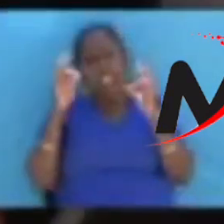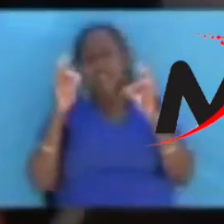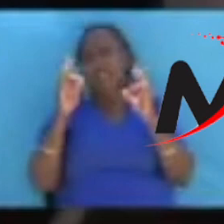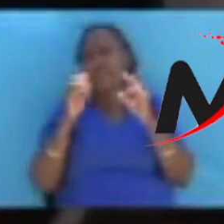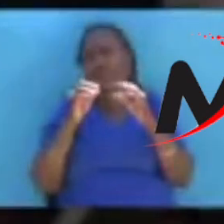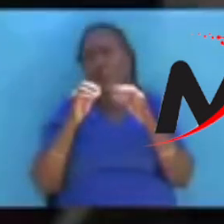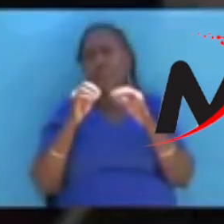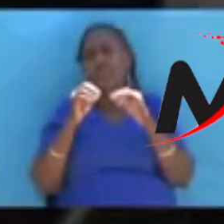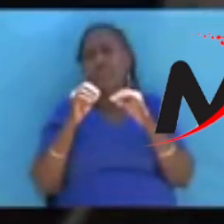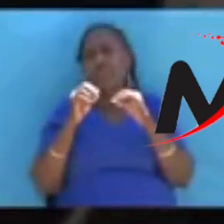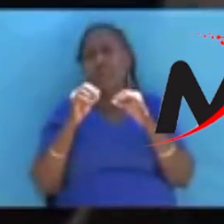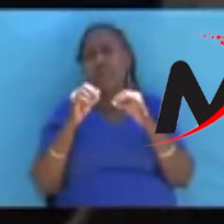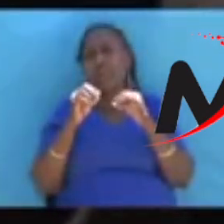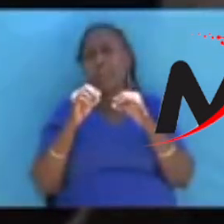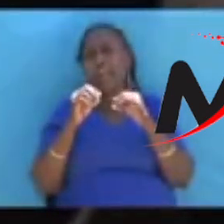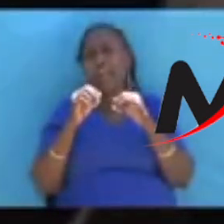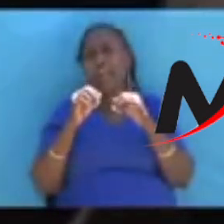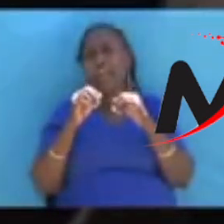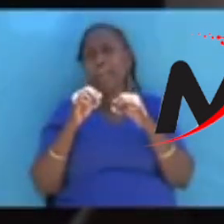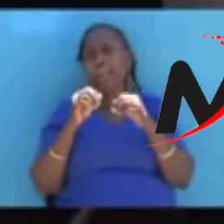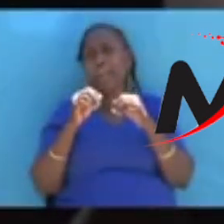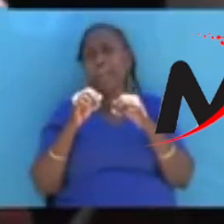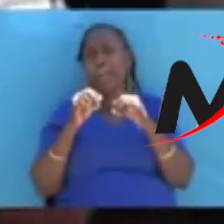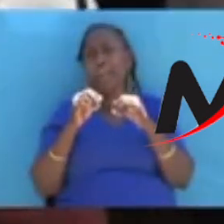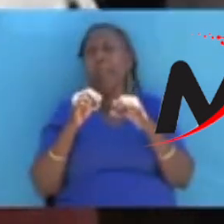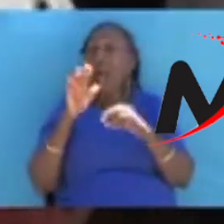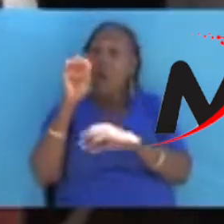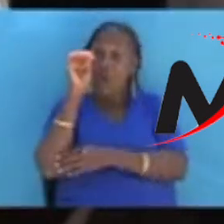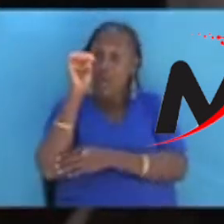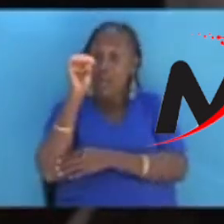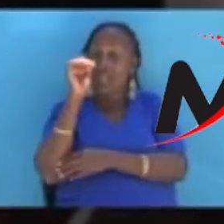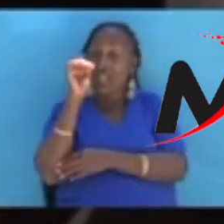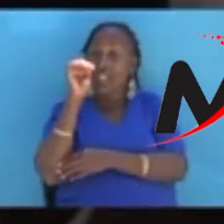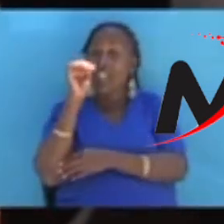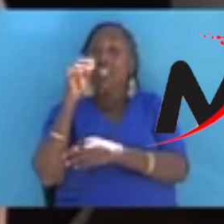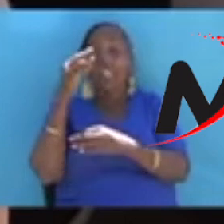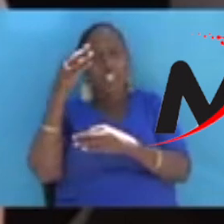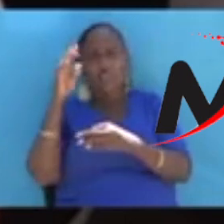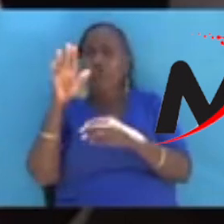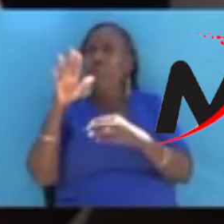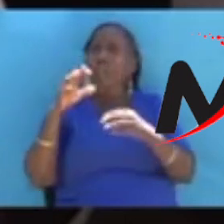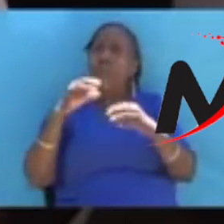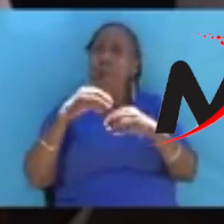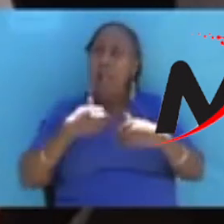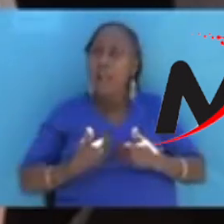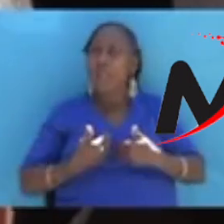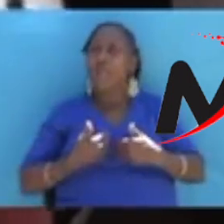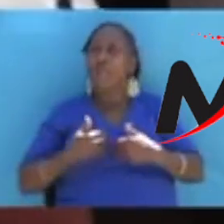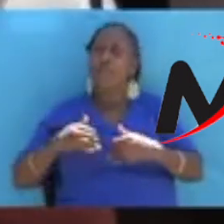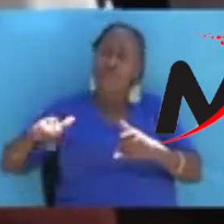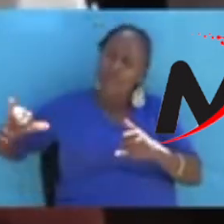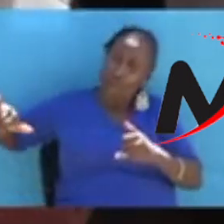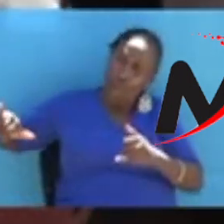akaniambia hapa tunataka kuomba tupate airstrip. Nikamwambia wacha